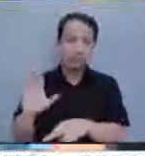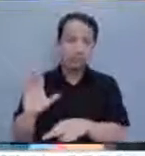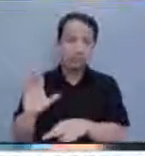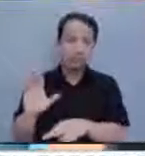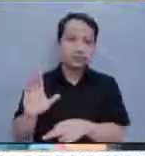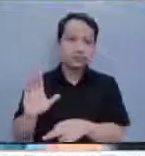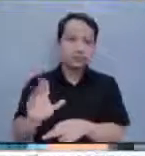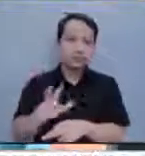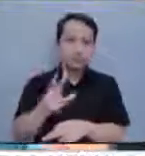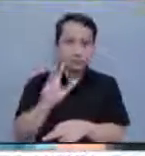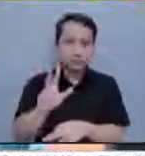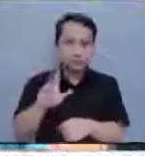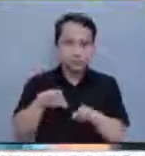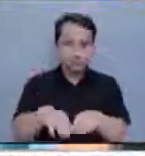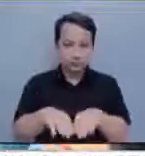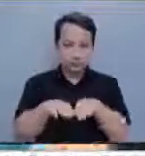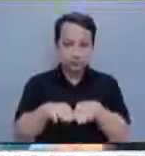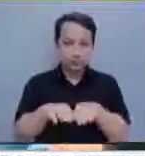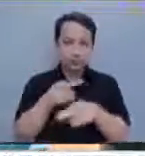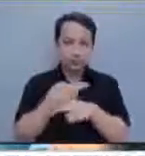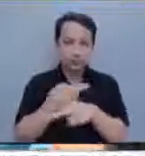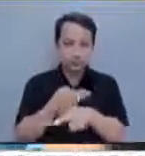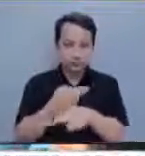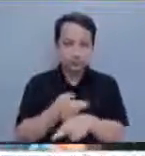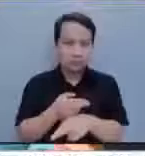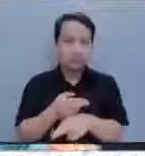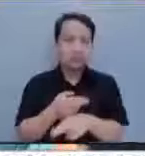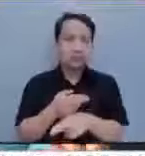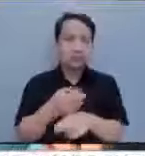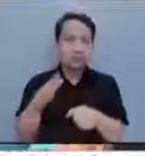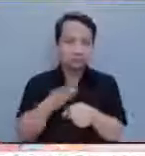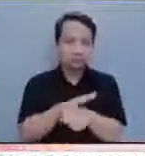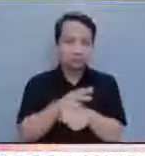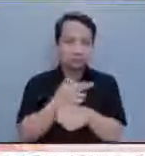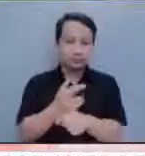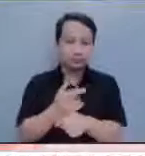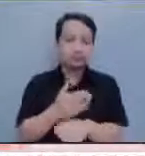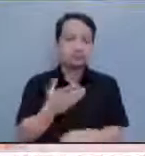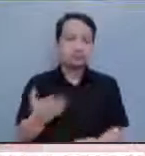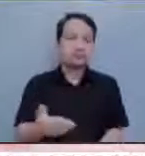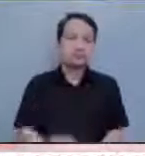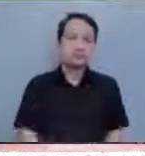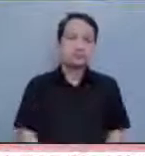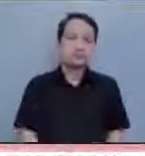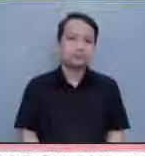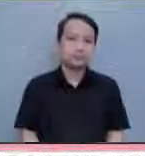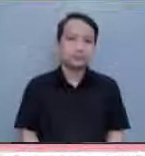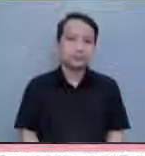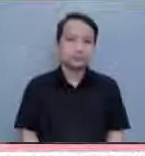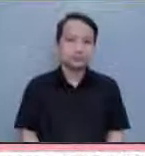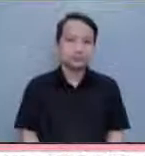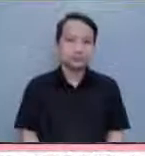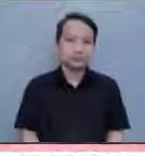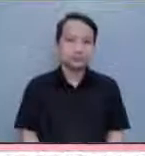30 meters na full repair ang kanilang gagawin. Back to you, Aljo. Maraming salamat, Noel Talakay.